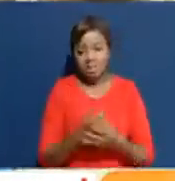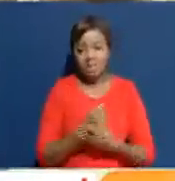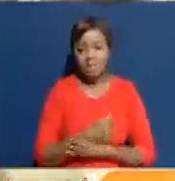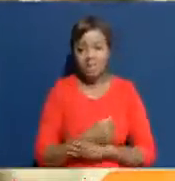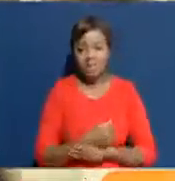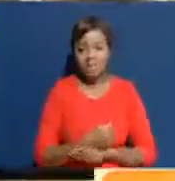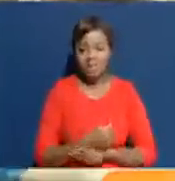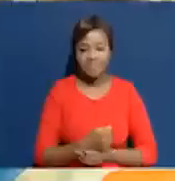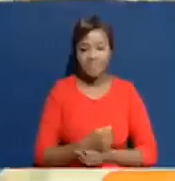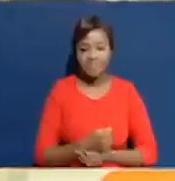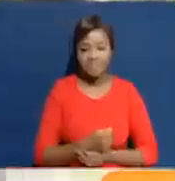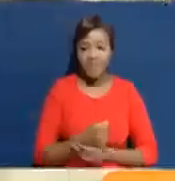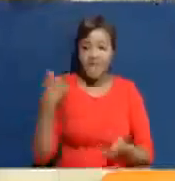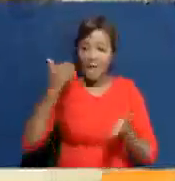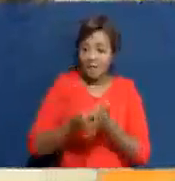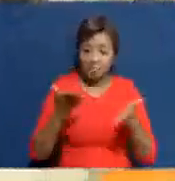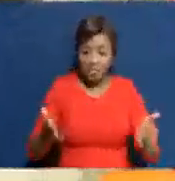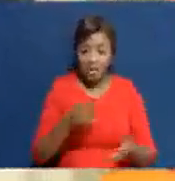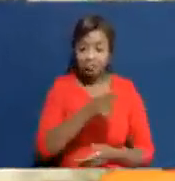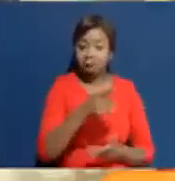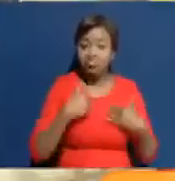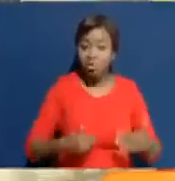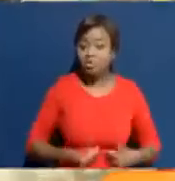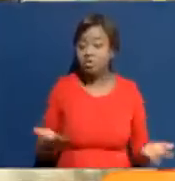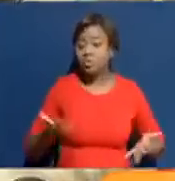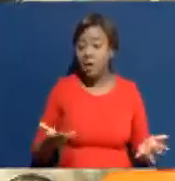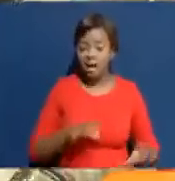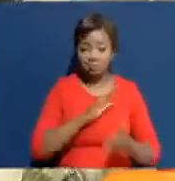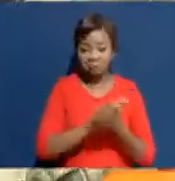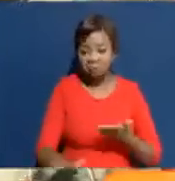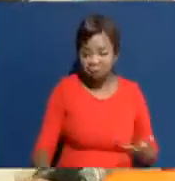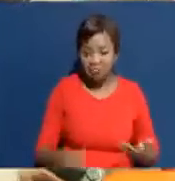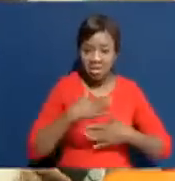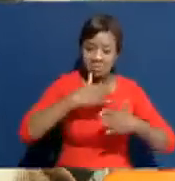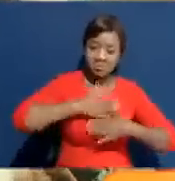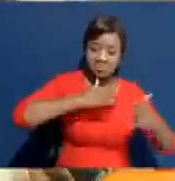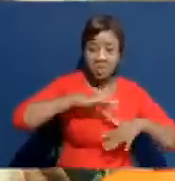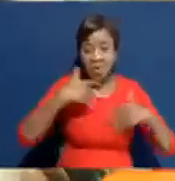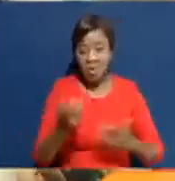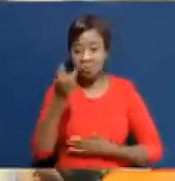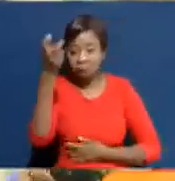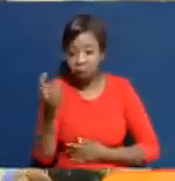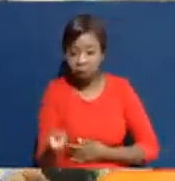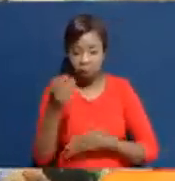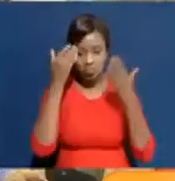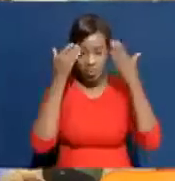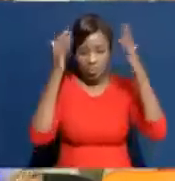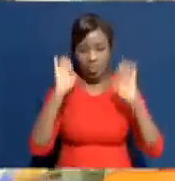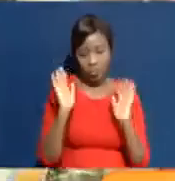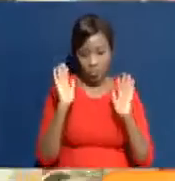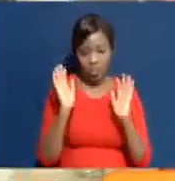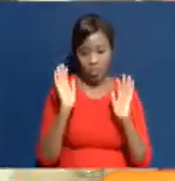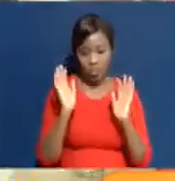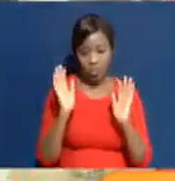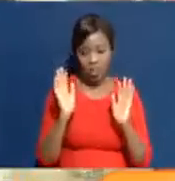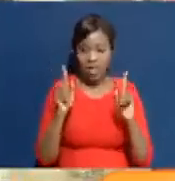pale kwa mtoni. Mpaka saa hii hatujajua huyo mtu ako wapi. Hatujui kama ako wapi ama hatujui ama alikufa.